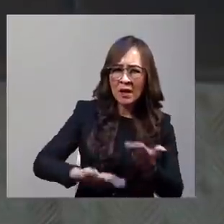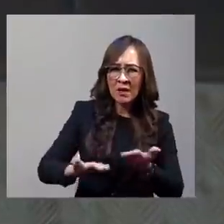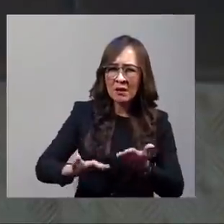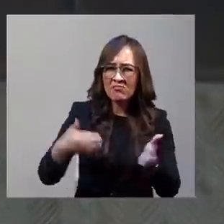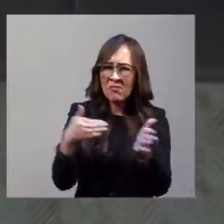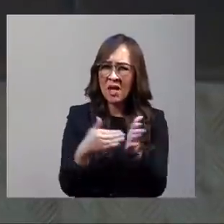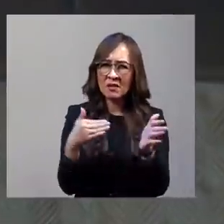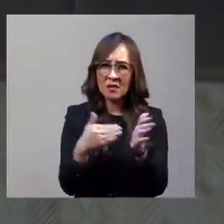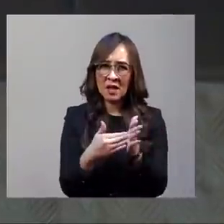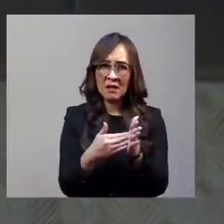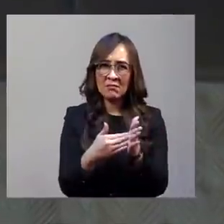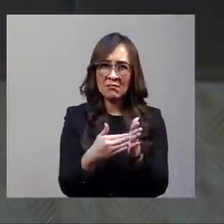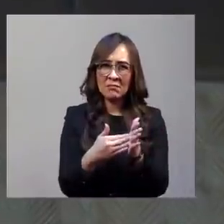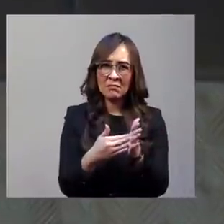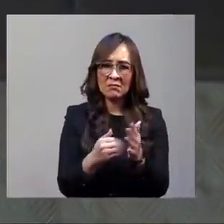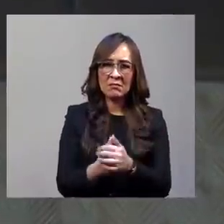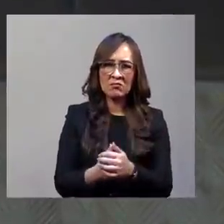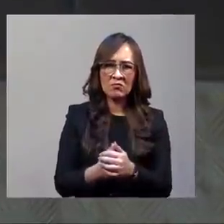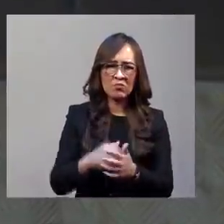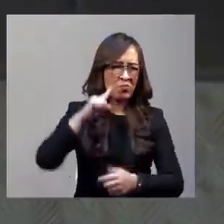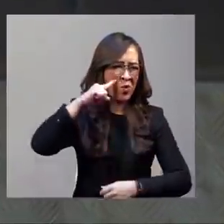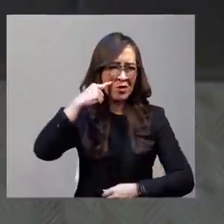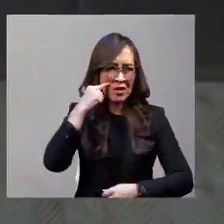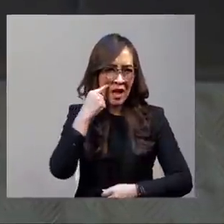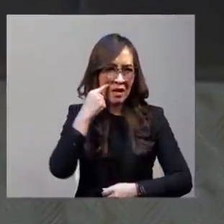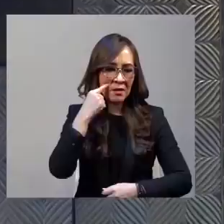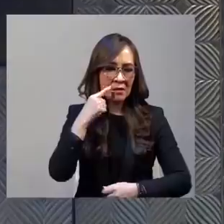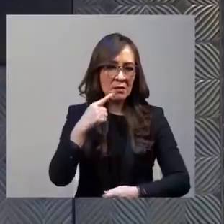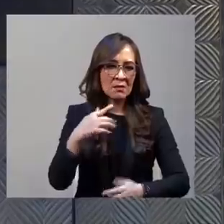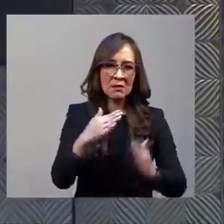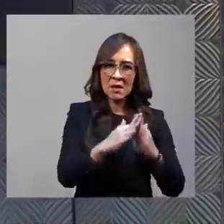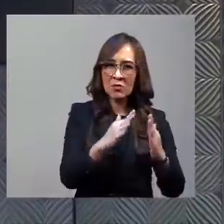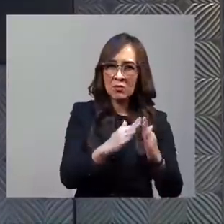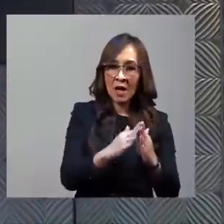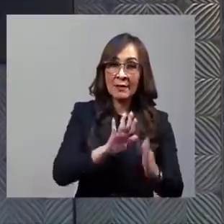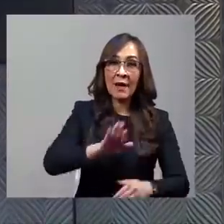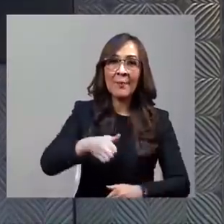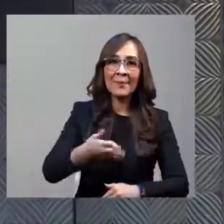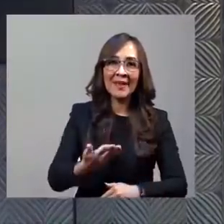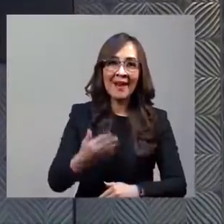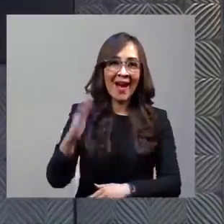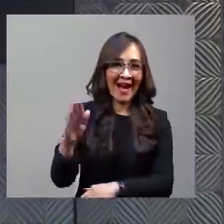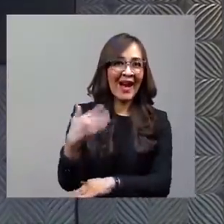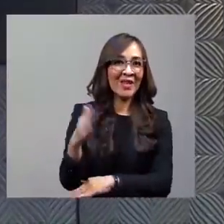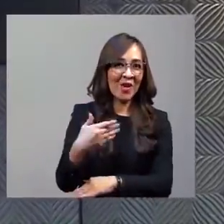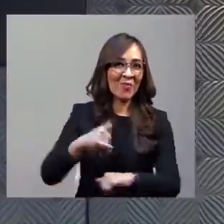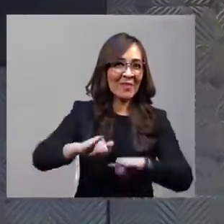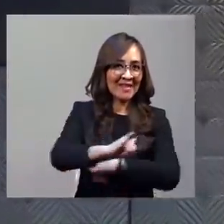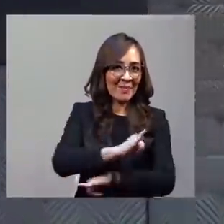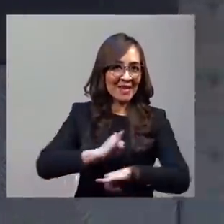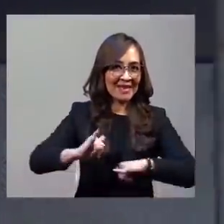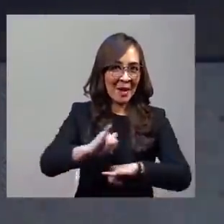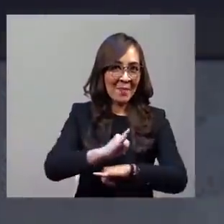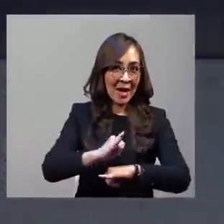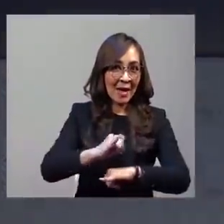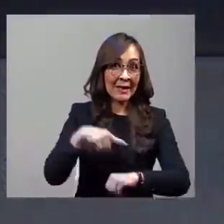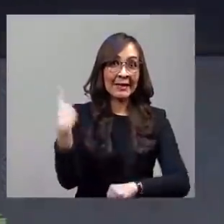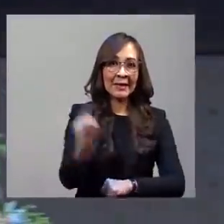Sebagian berkata, aduh bete, ibadah kadang-kadang di rumah. Ya kan? Tapi saudara yang kasih dalam Tuhan, ayo sama-sama kita bilang makin lama makin kuat.